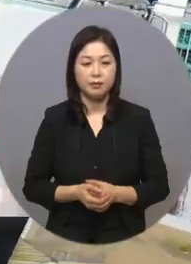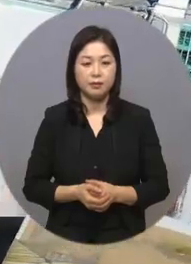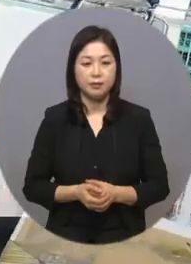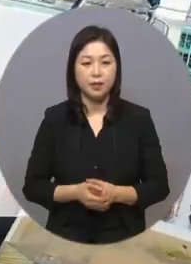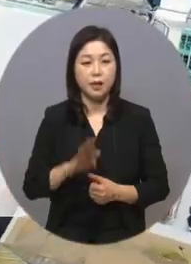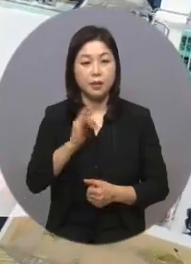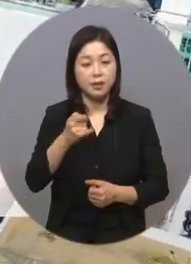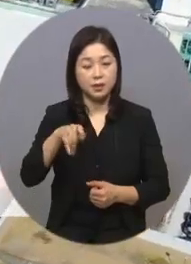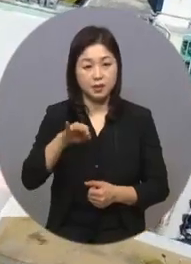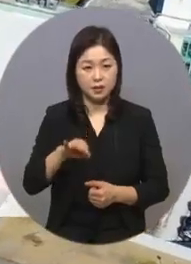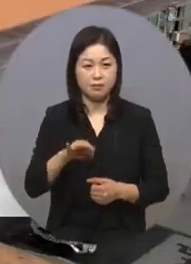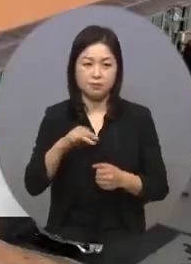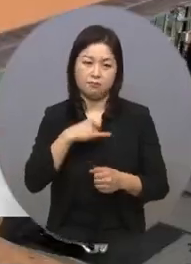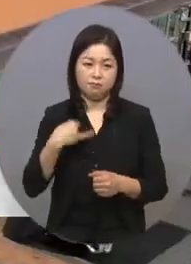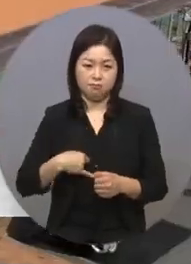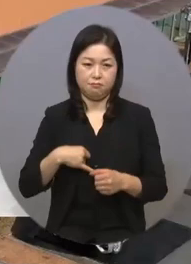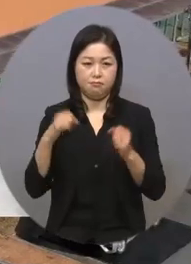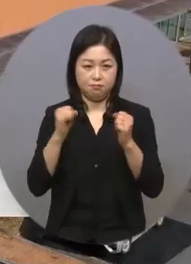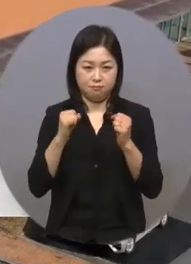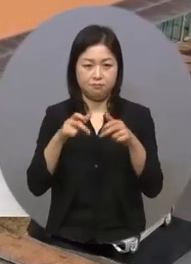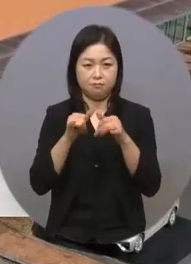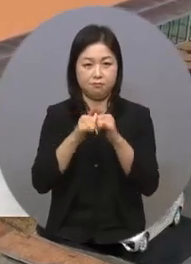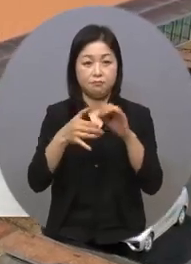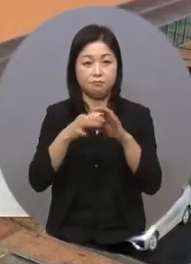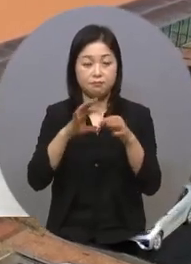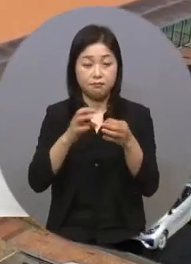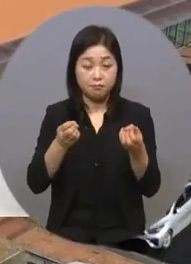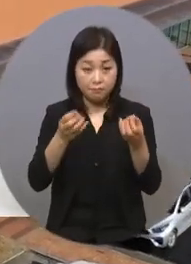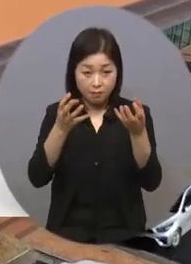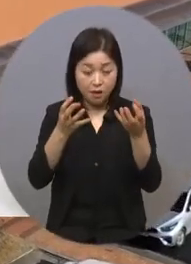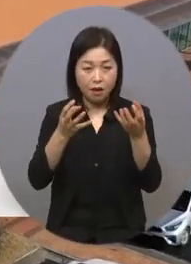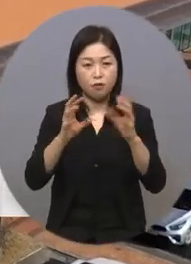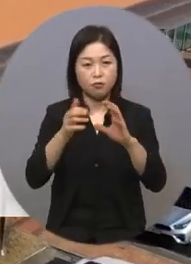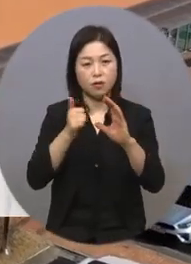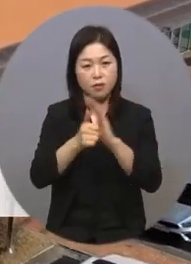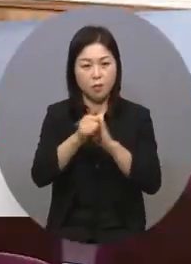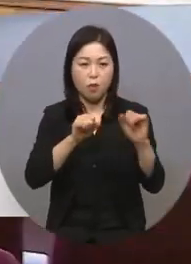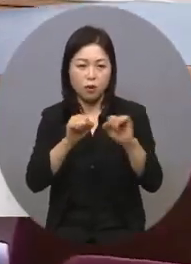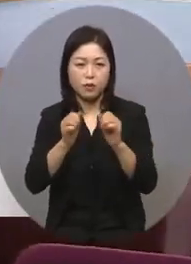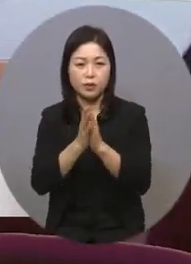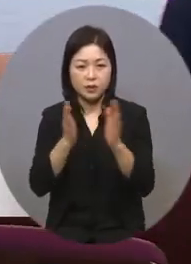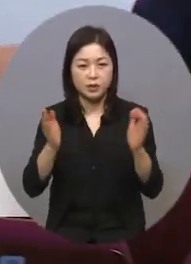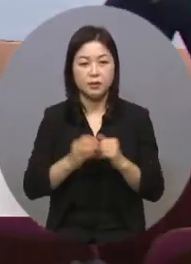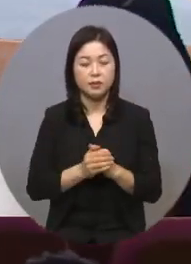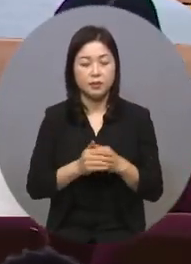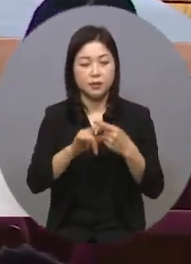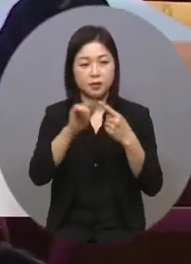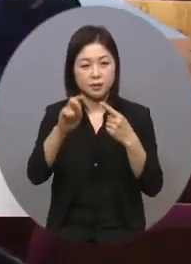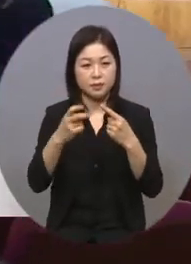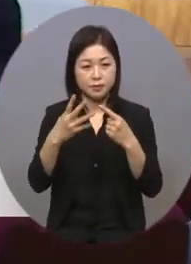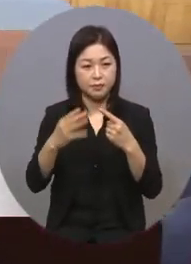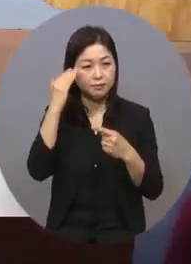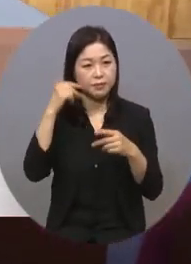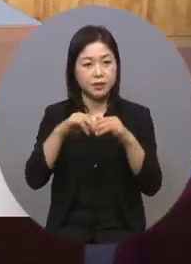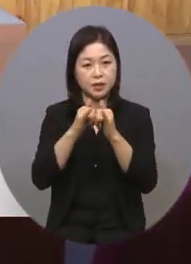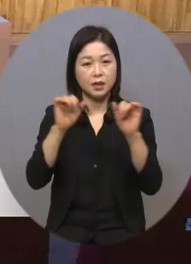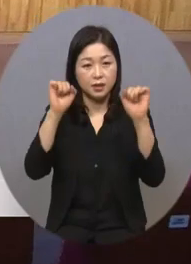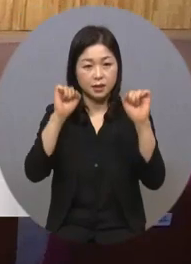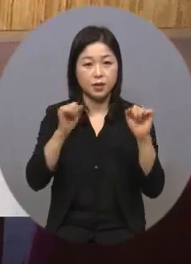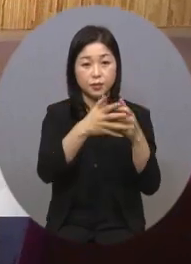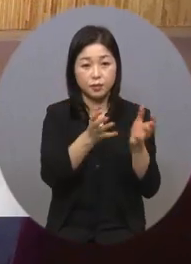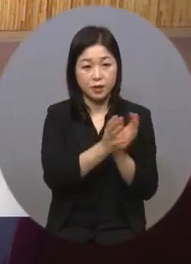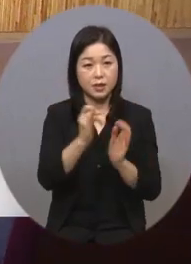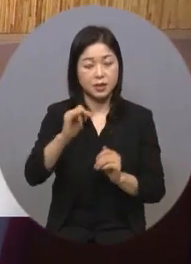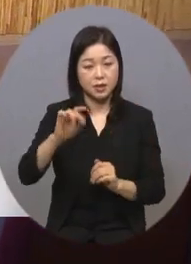베이징 동계 패럴림픽을 향한 국가대표 선수단의 날갯짓이 시작됐습니다. 지난 24일 대한장애인체육회는